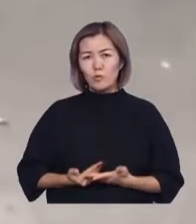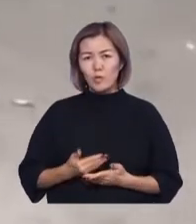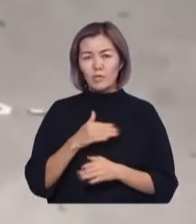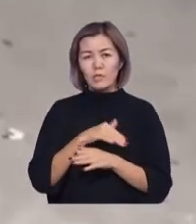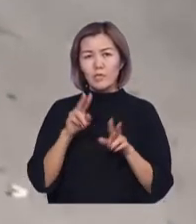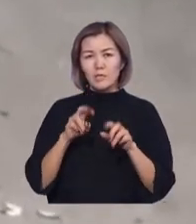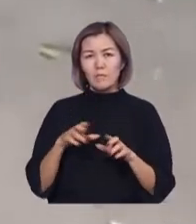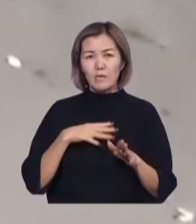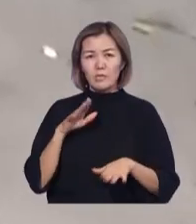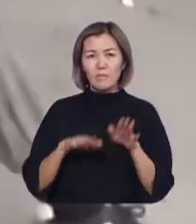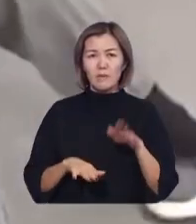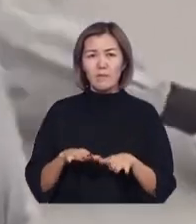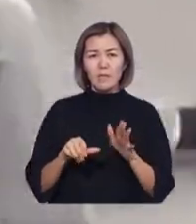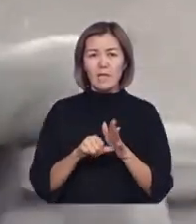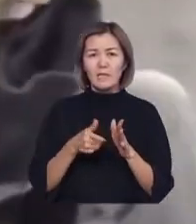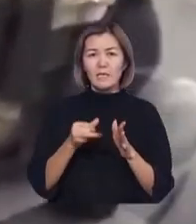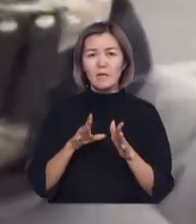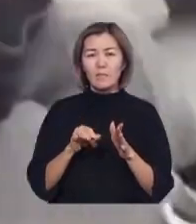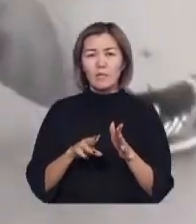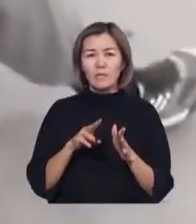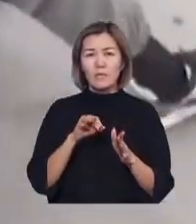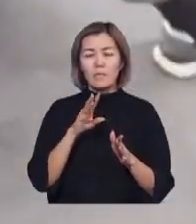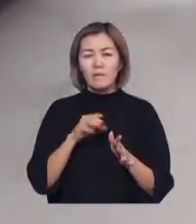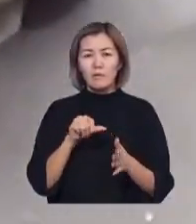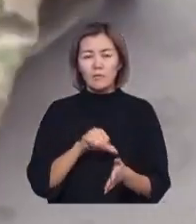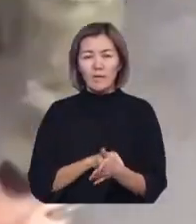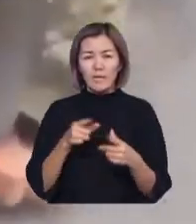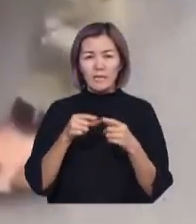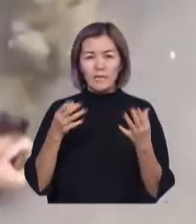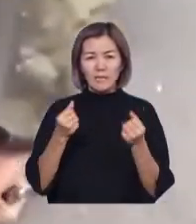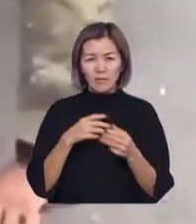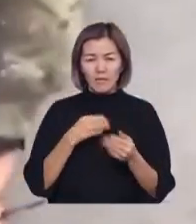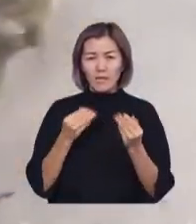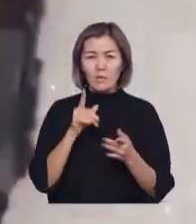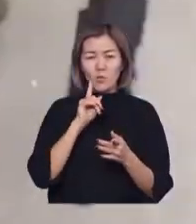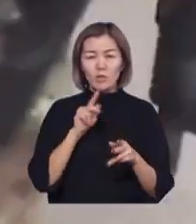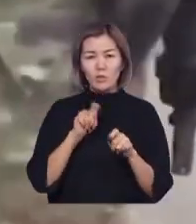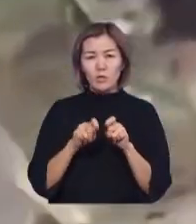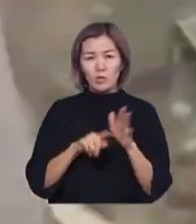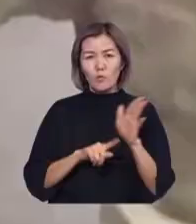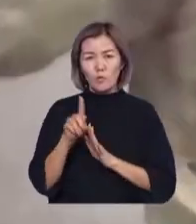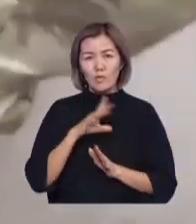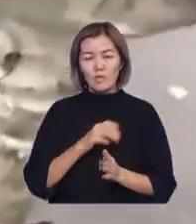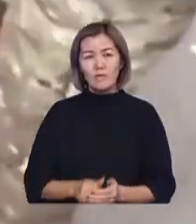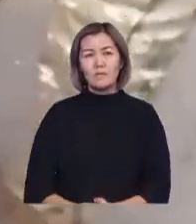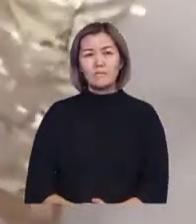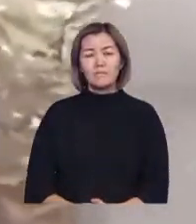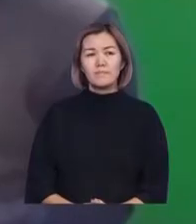тінту барысында салмағы шамамен 6 грамм болатын мефедрон пакеті табылды. Қазіргі уақытта күдікті қамау